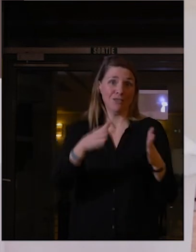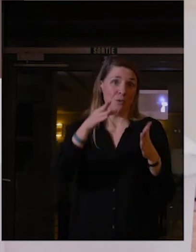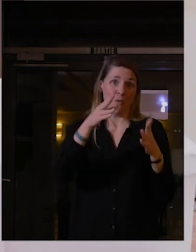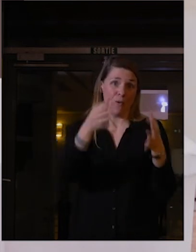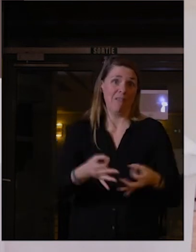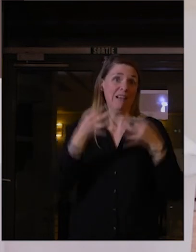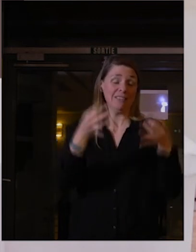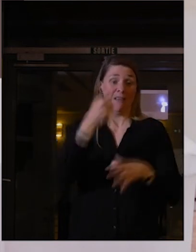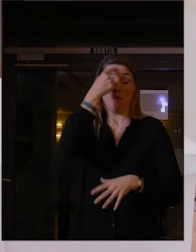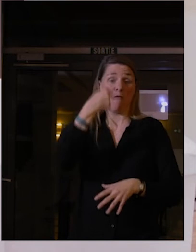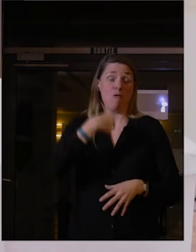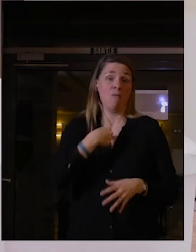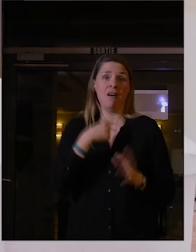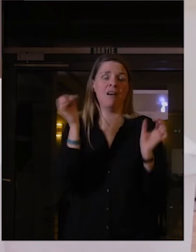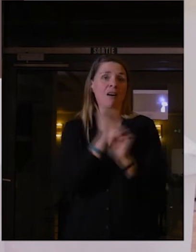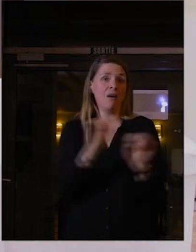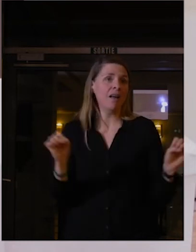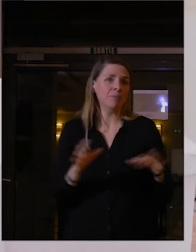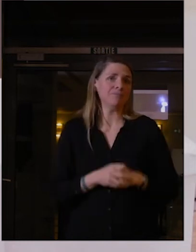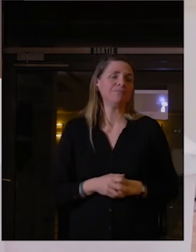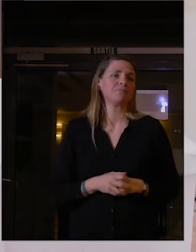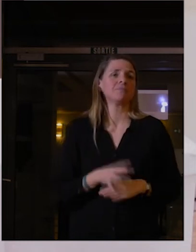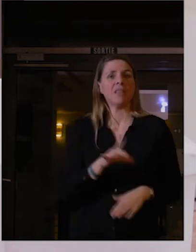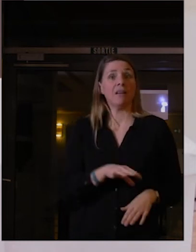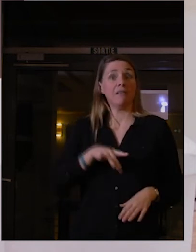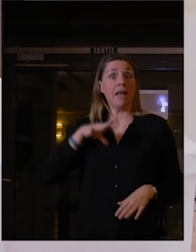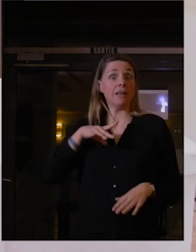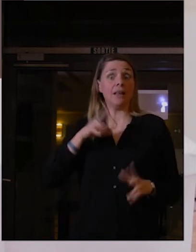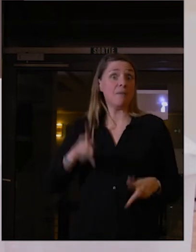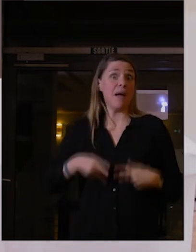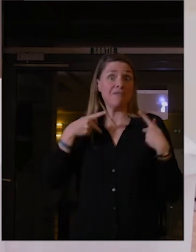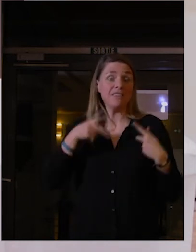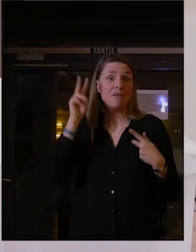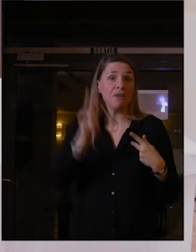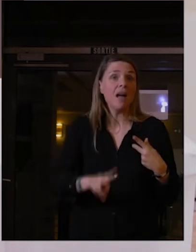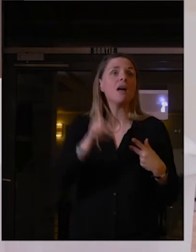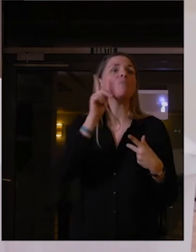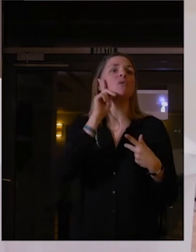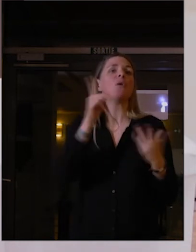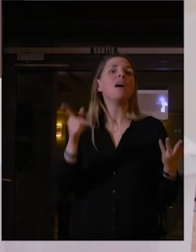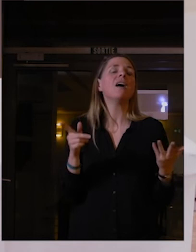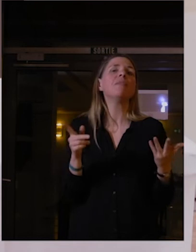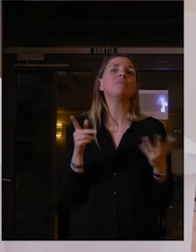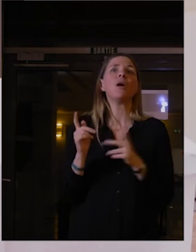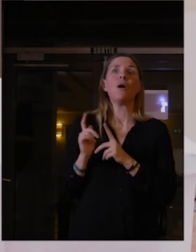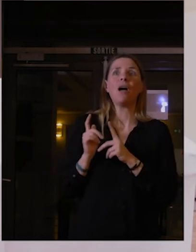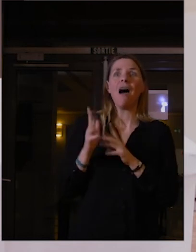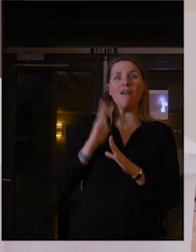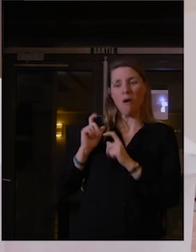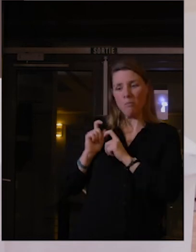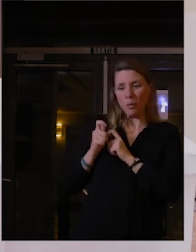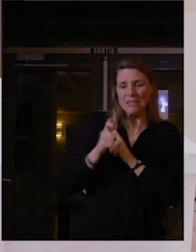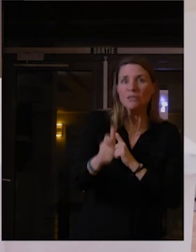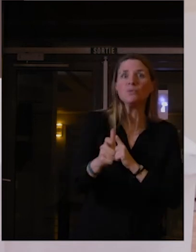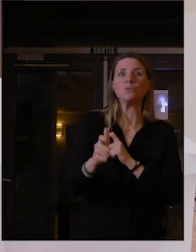c'est la fierté de ma vie, parce qu'il y a eu tout ce processus de